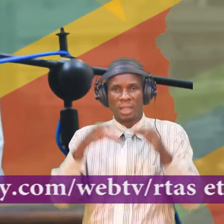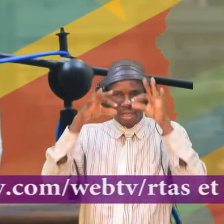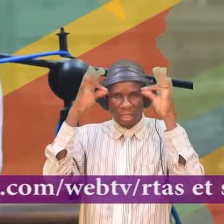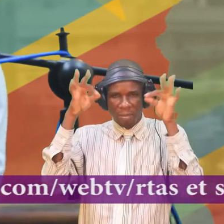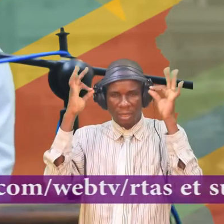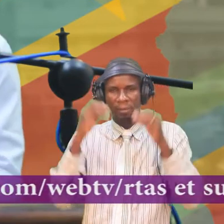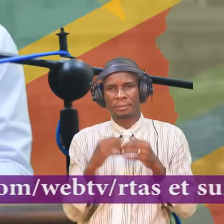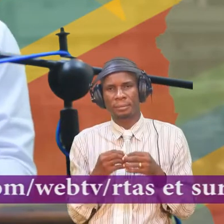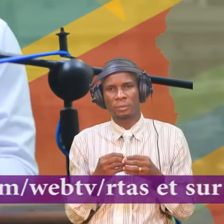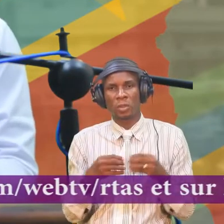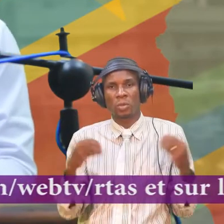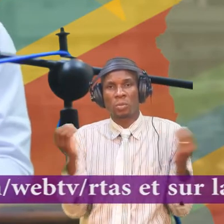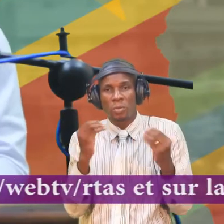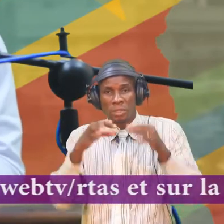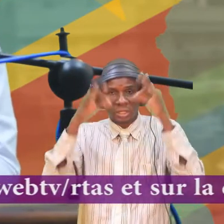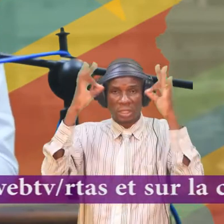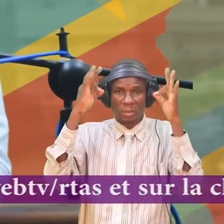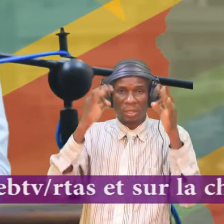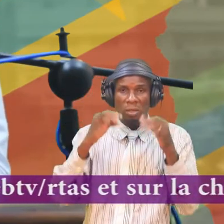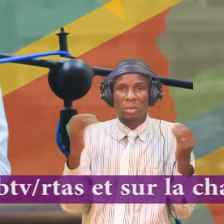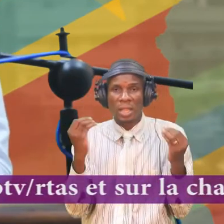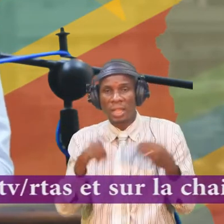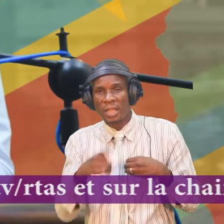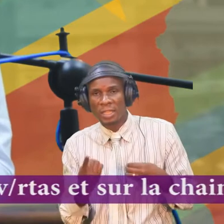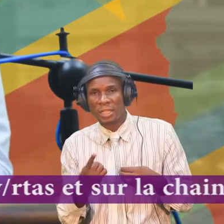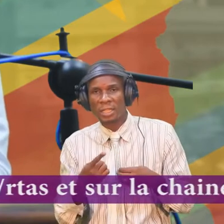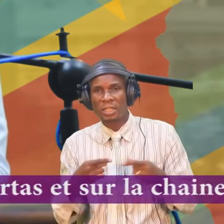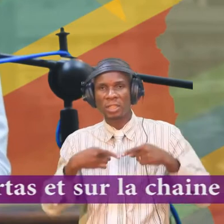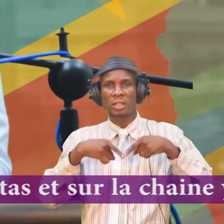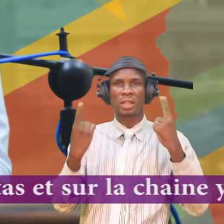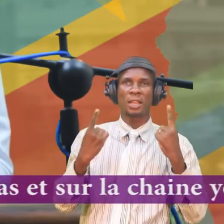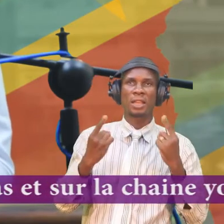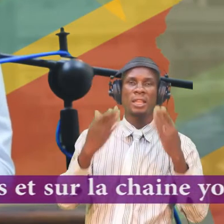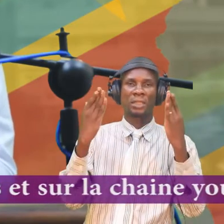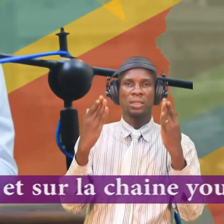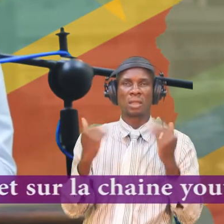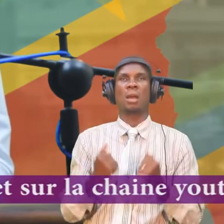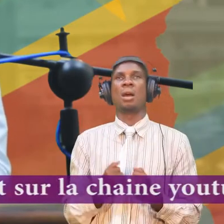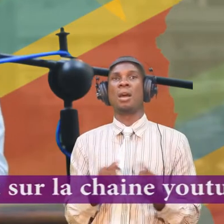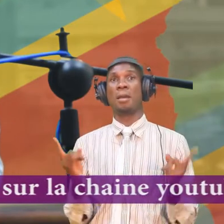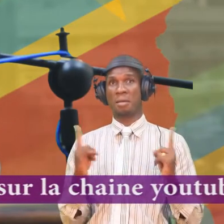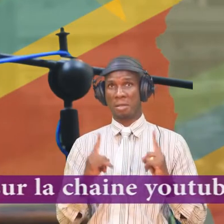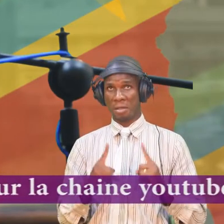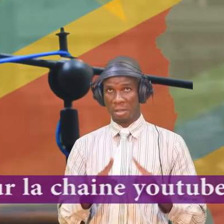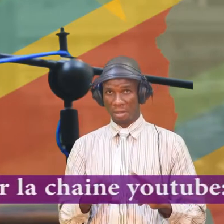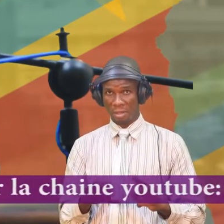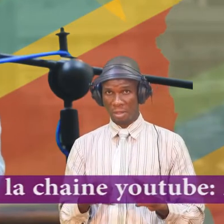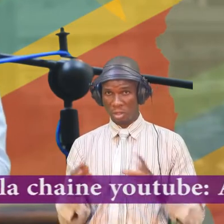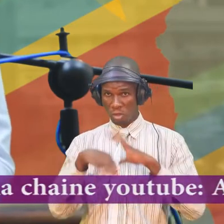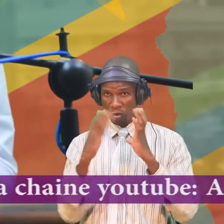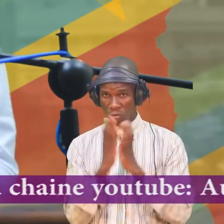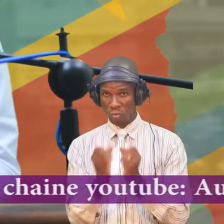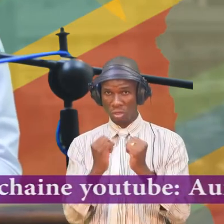akawa mwasi justement contre Dieu. Amen. À partir de ce moment-là, toutes les forces, tangu siku zile, toutes les